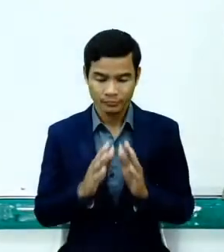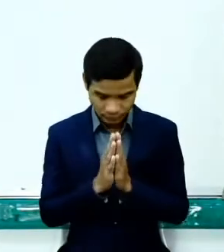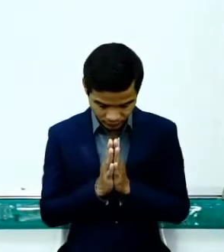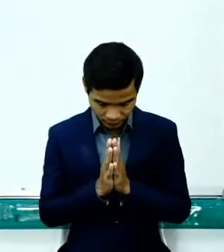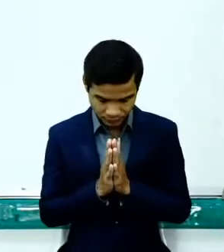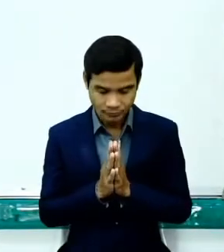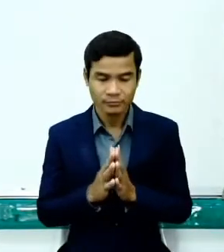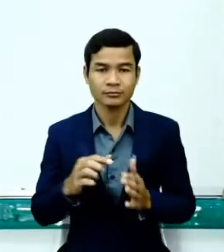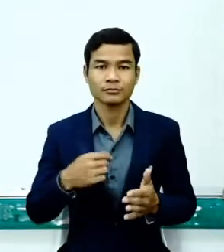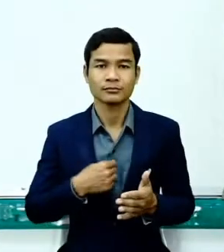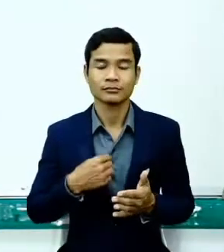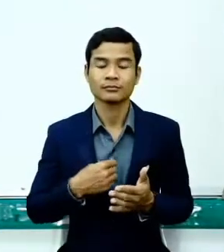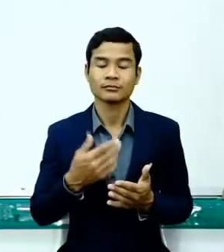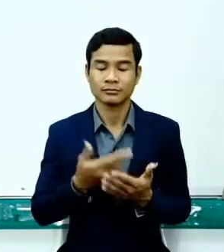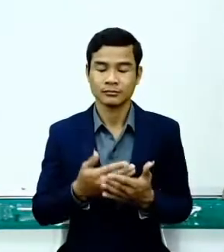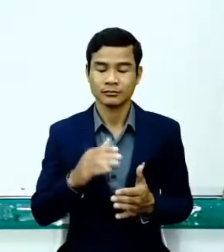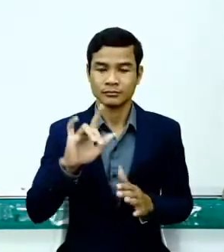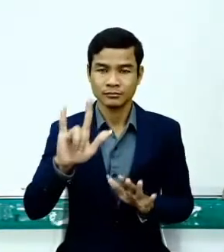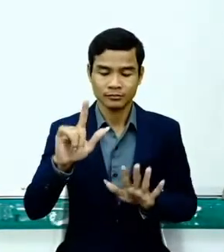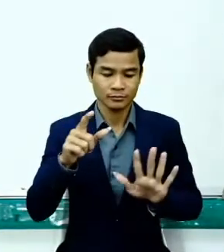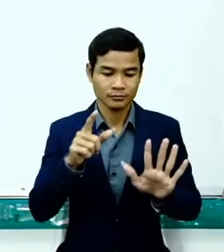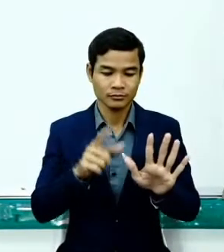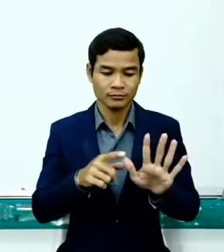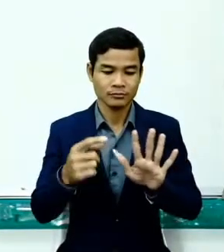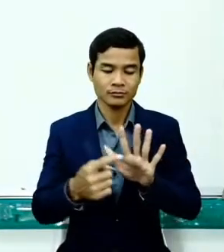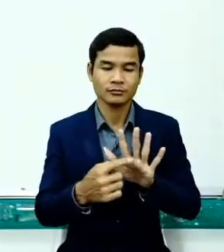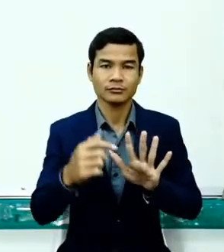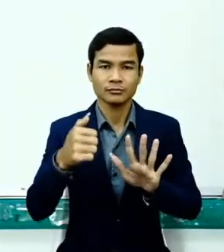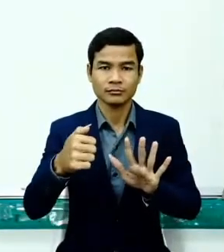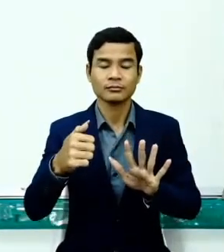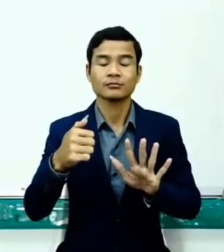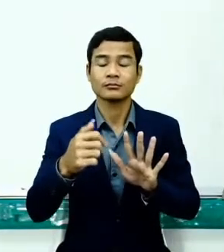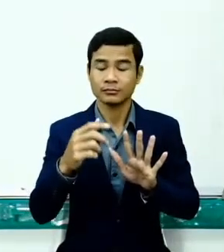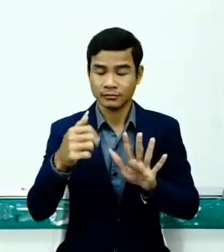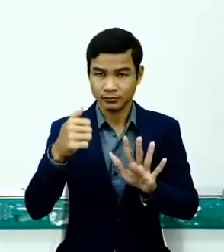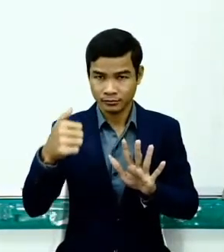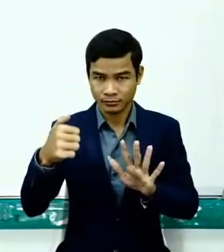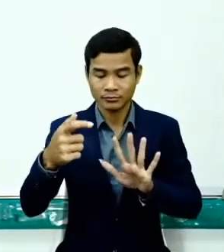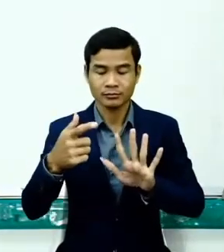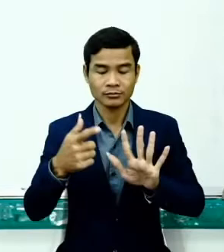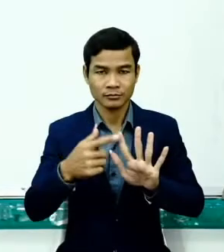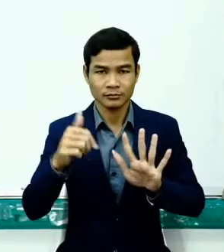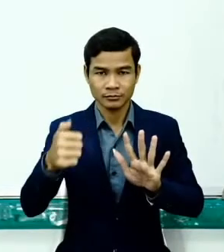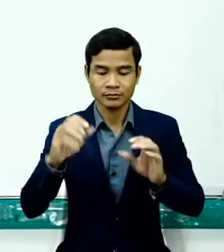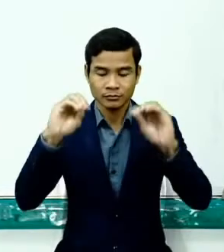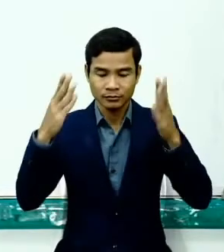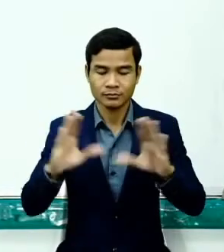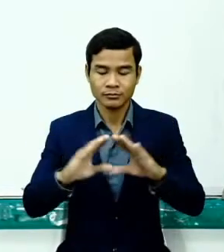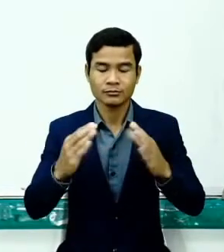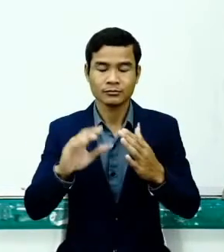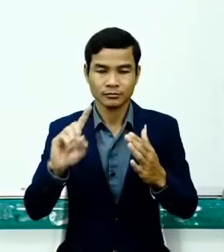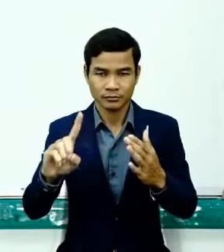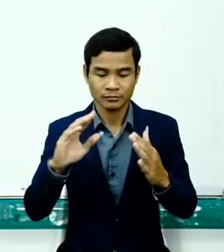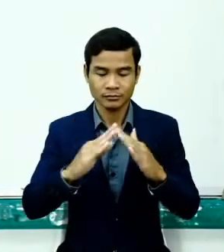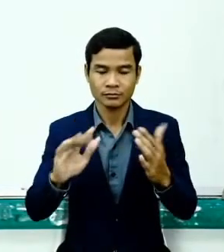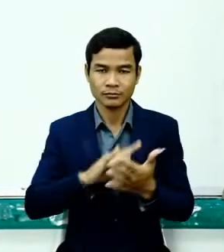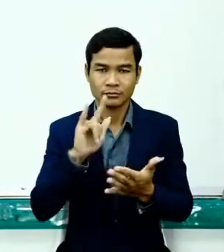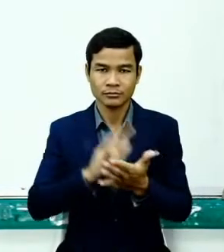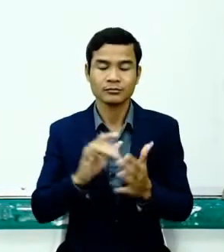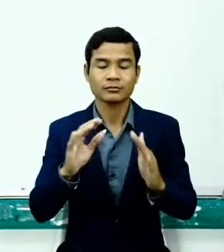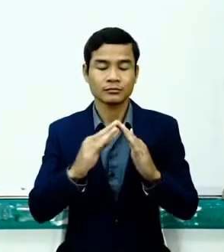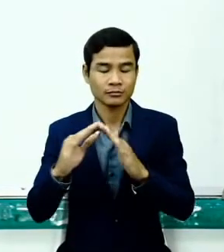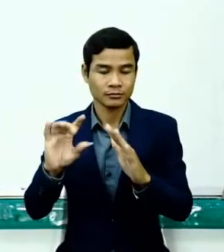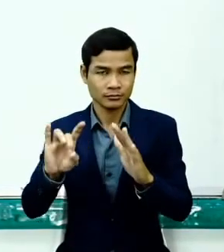Som group chamrip suor, link yum chmo soy bunin, chikrup marin tnati moin as a lap at thumbs a sank and pump popper, struck perian cat